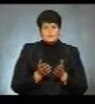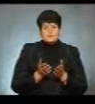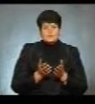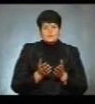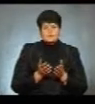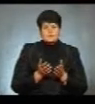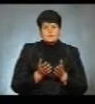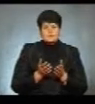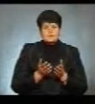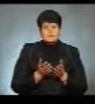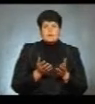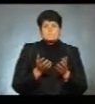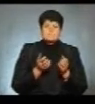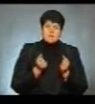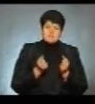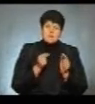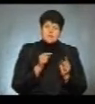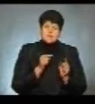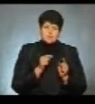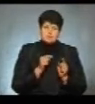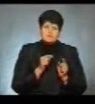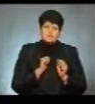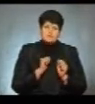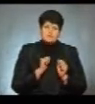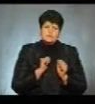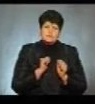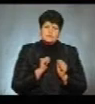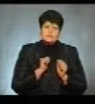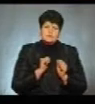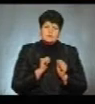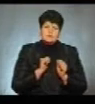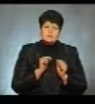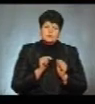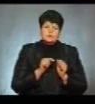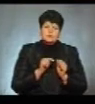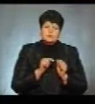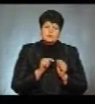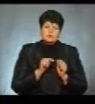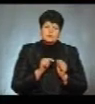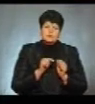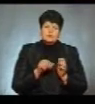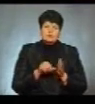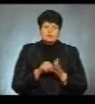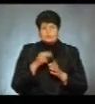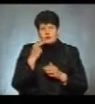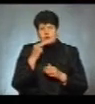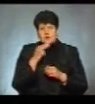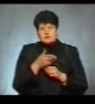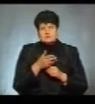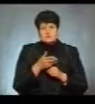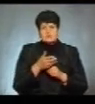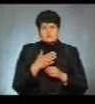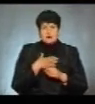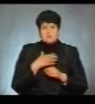то кажуть, приймати його, як то кажуть, тому участь від для покращення. Його вже